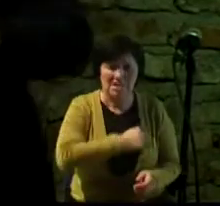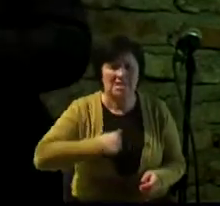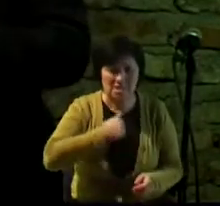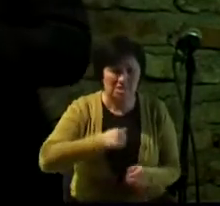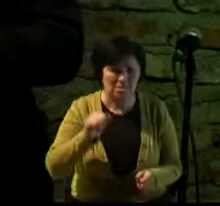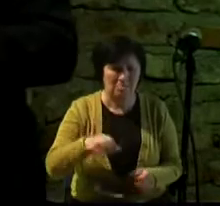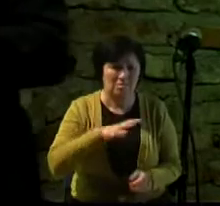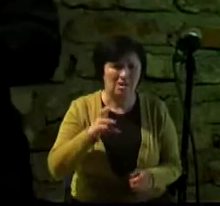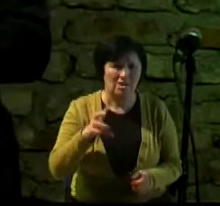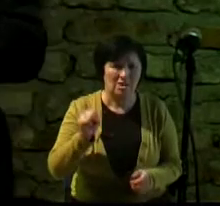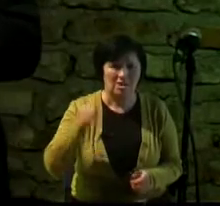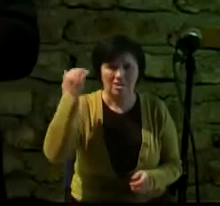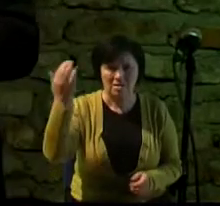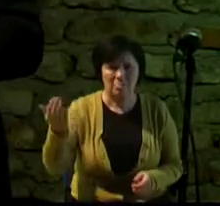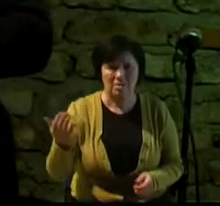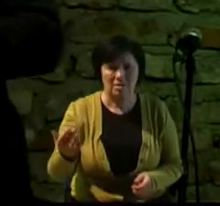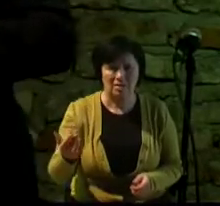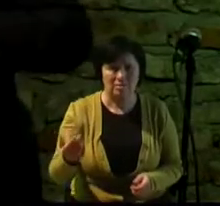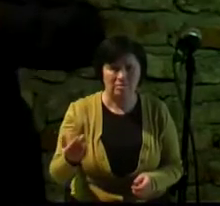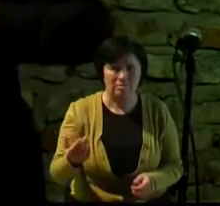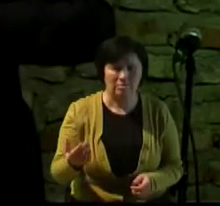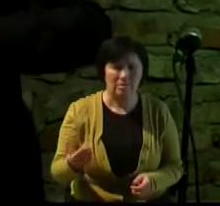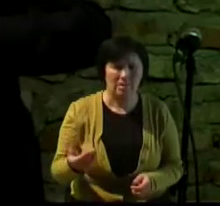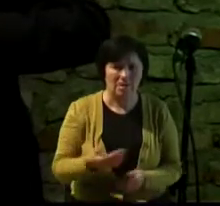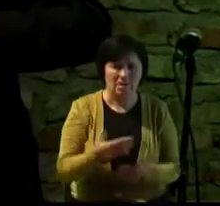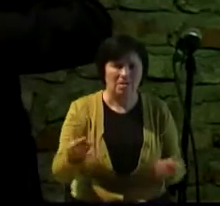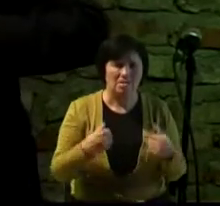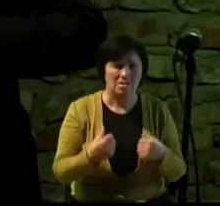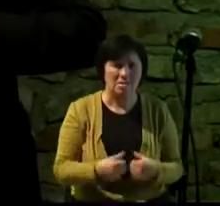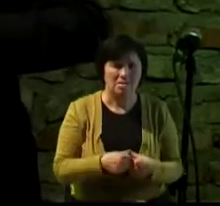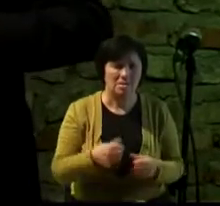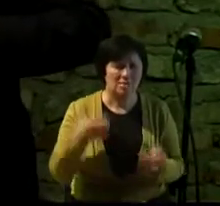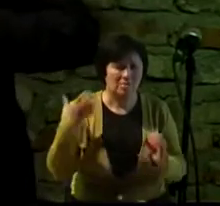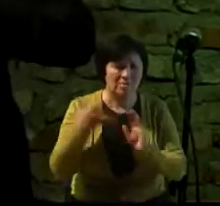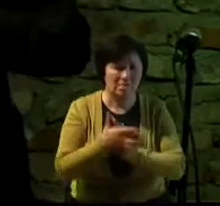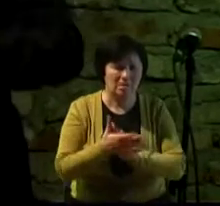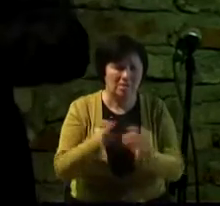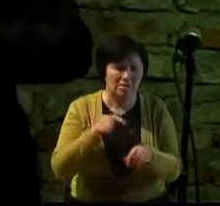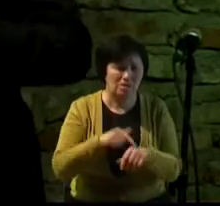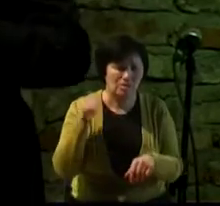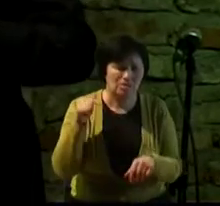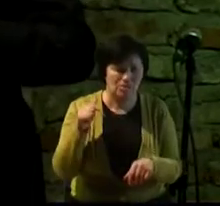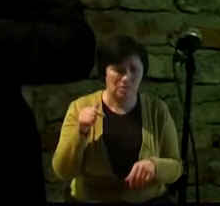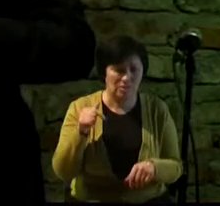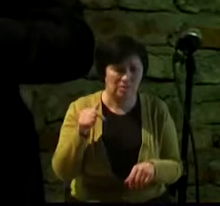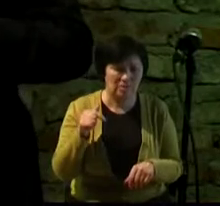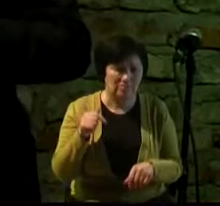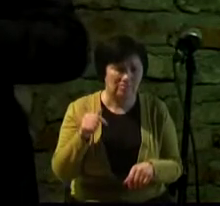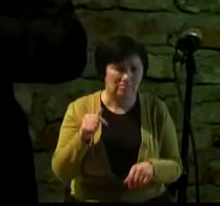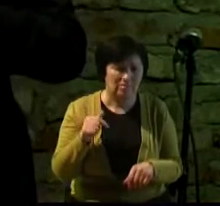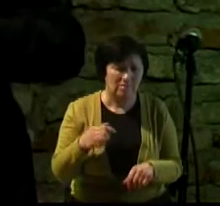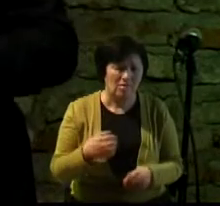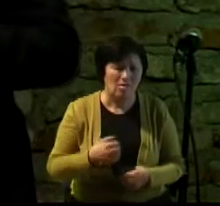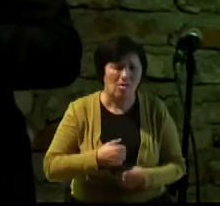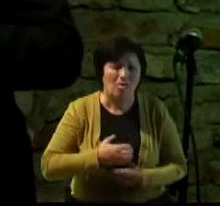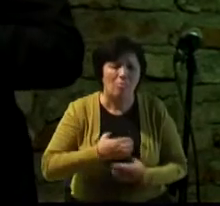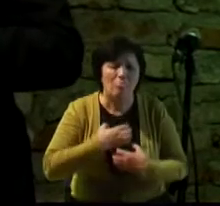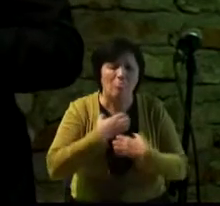то, насколько открыты наши сердца, насколько мы любим Господа,